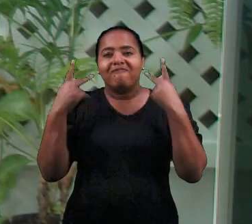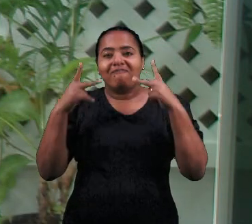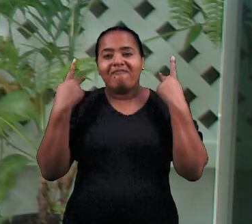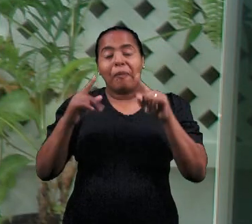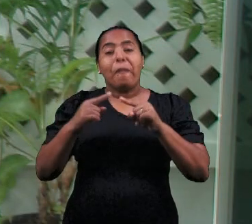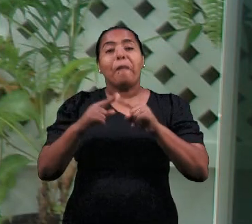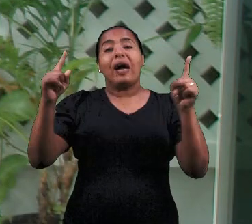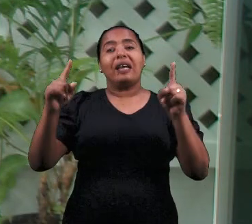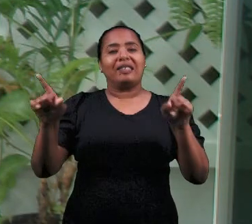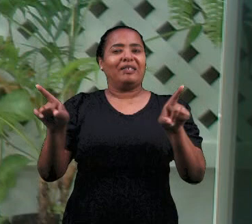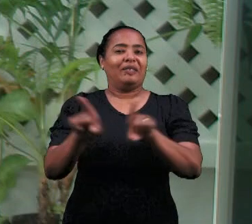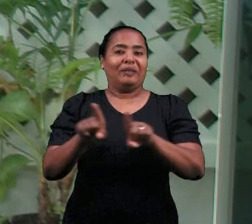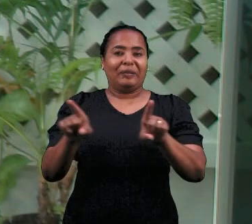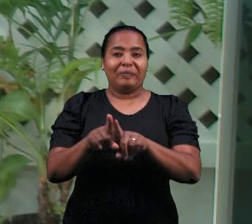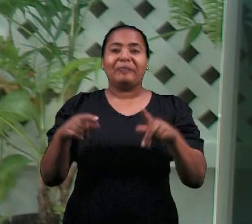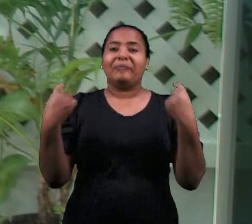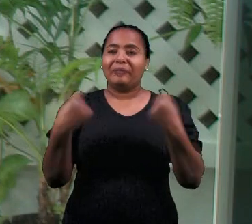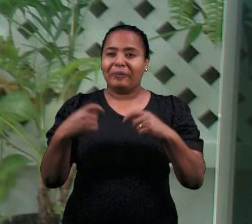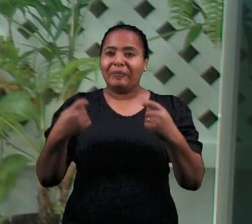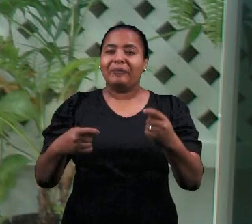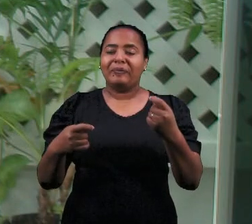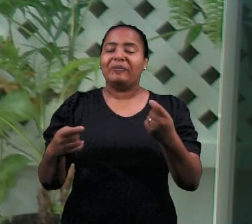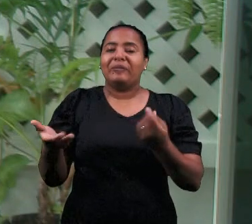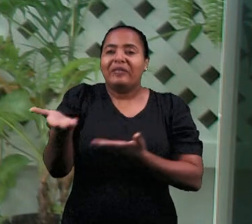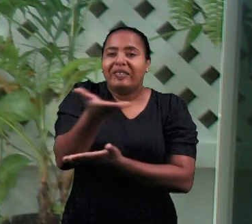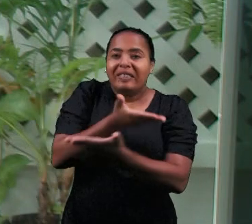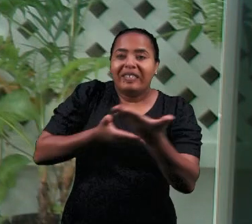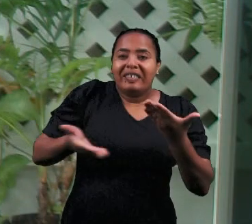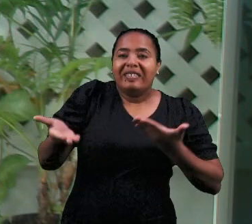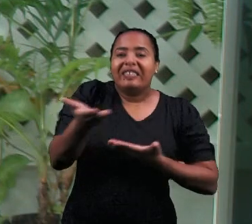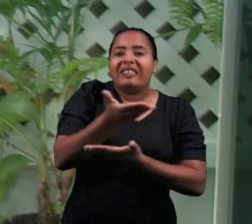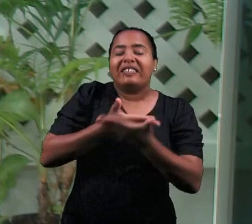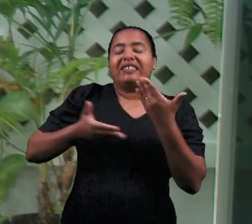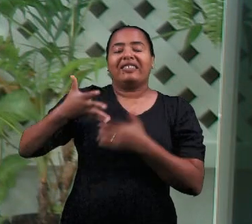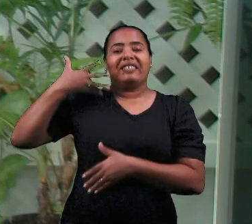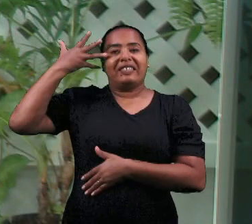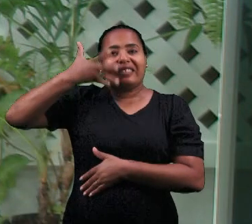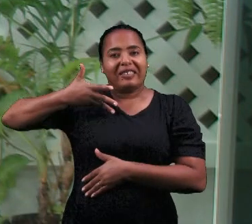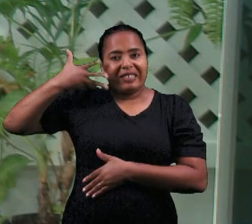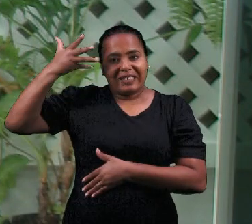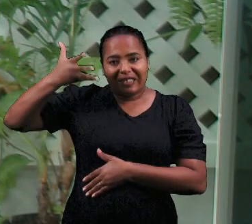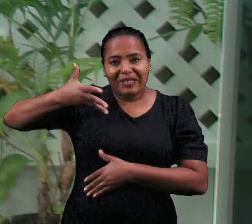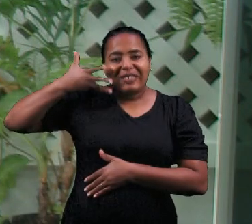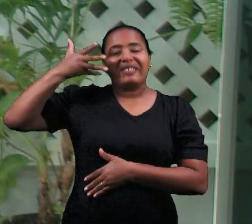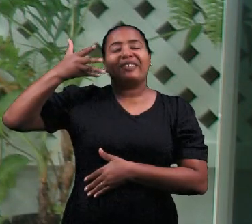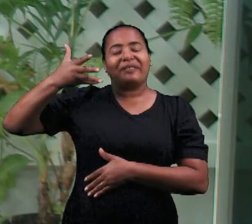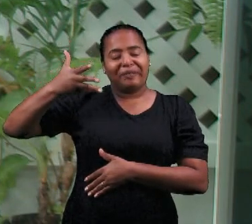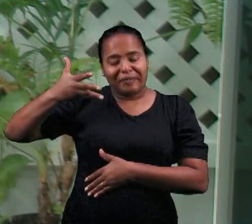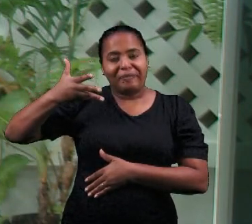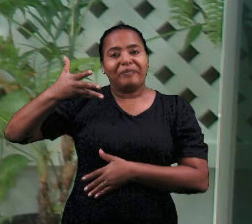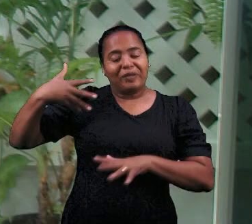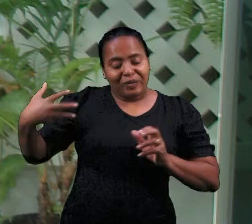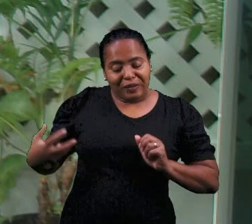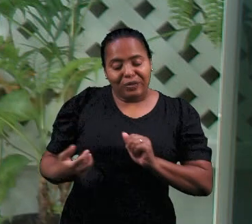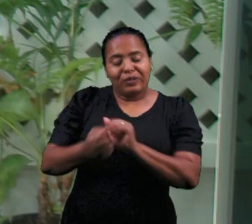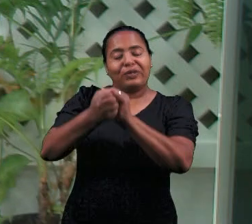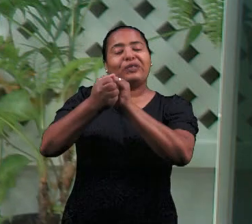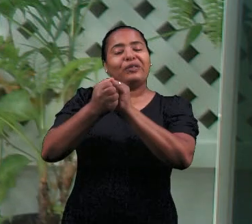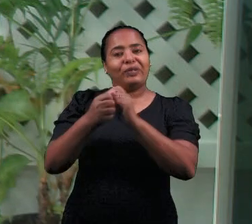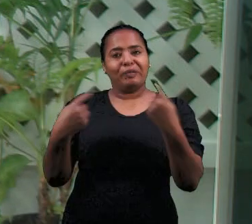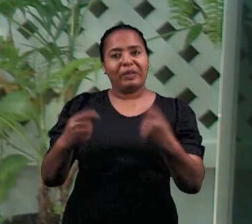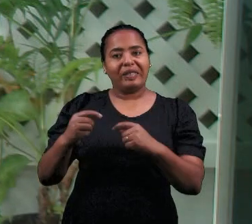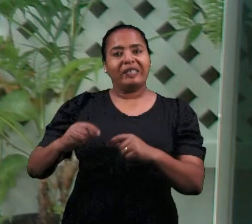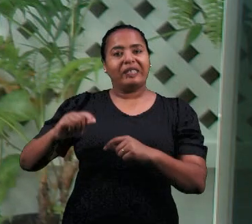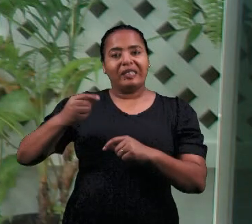des prédications. Ils ont compris qu'ils ont besoin d'entendre des prédications, mais ils ont besoin de participer du message. Ils